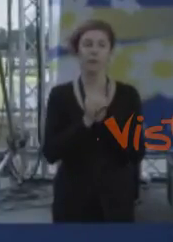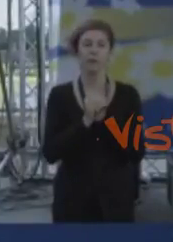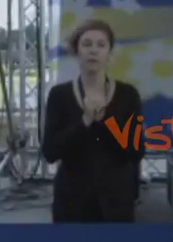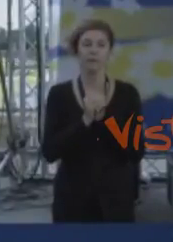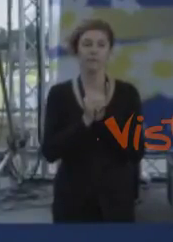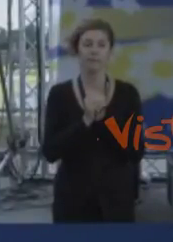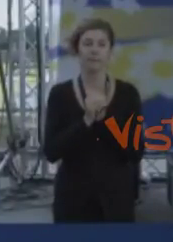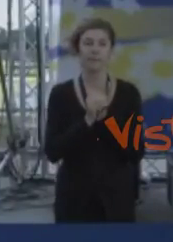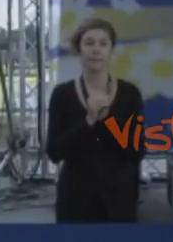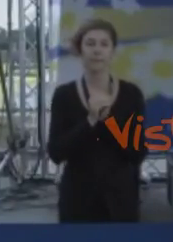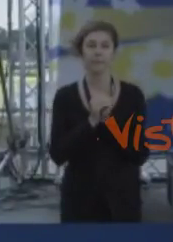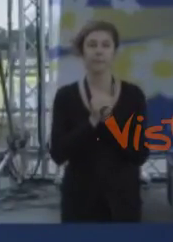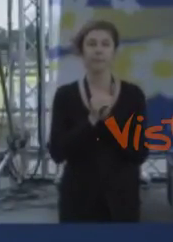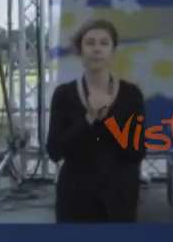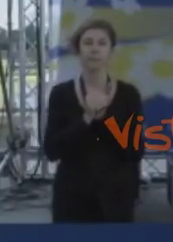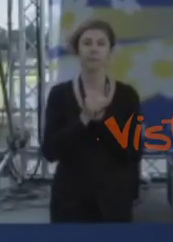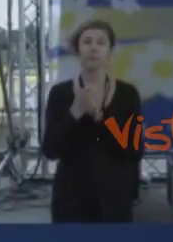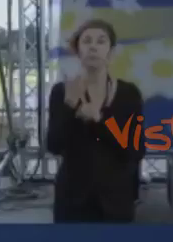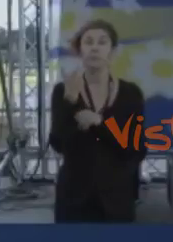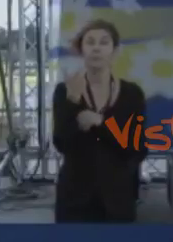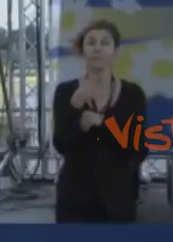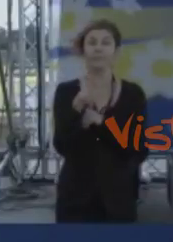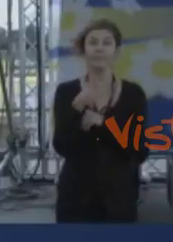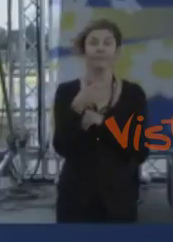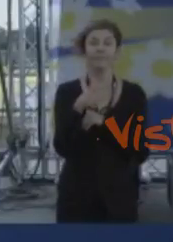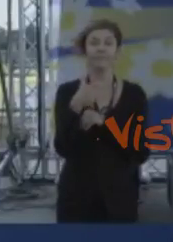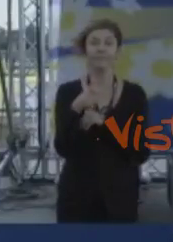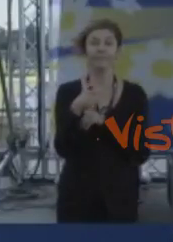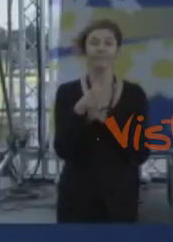perché dobbiamo essere